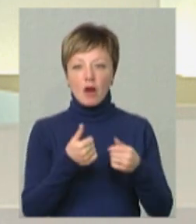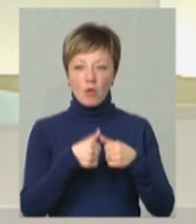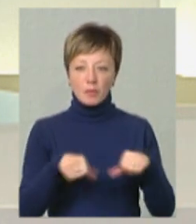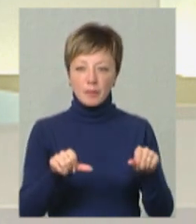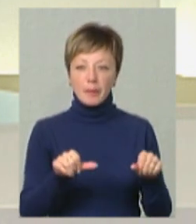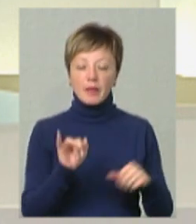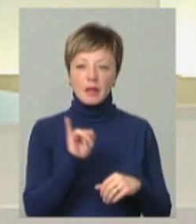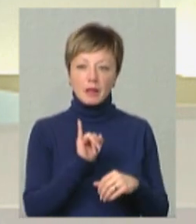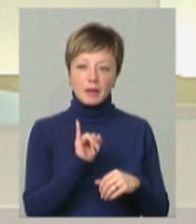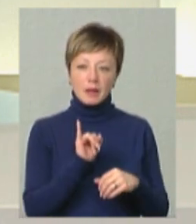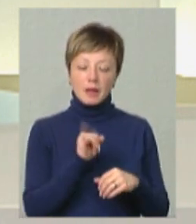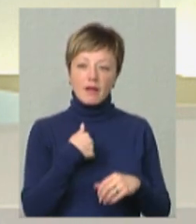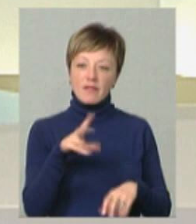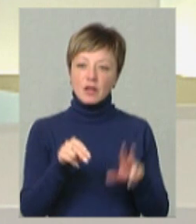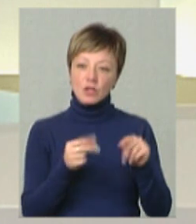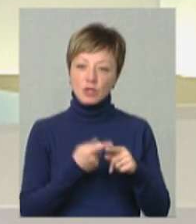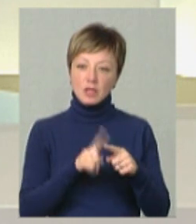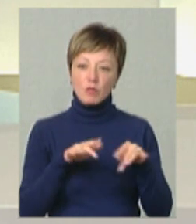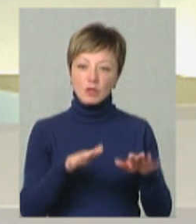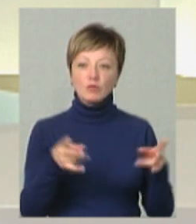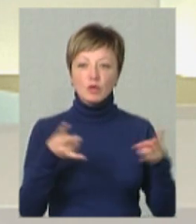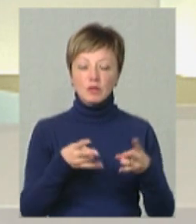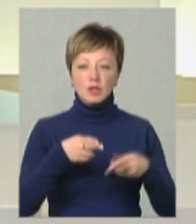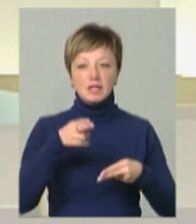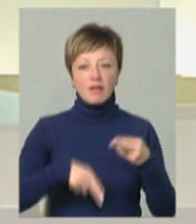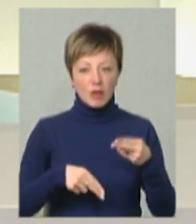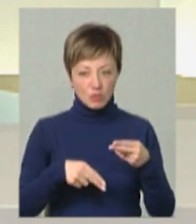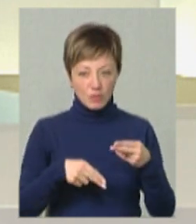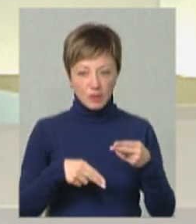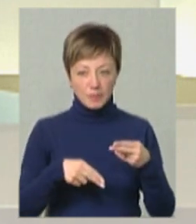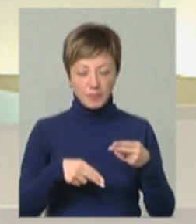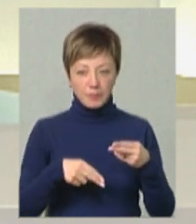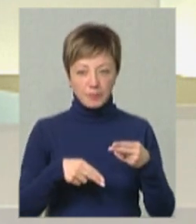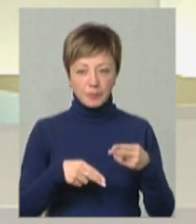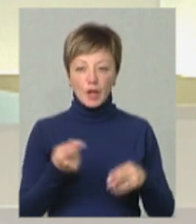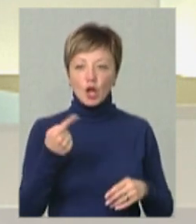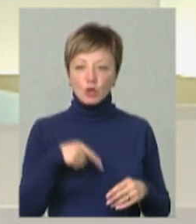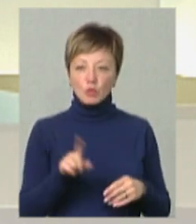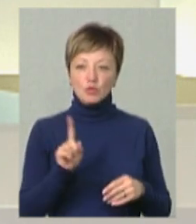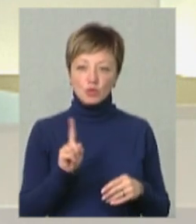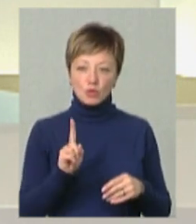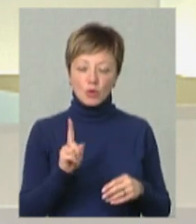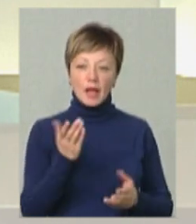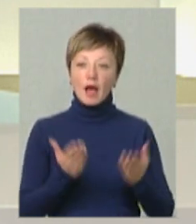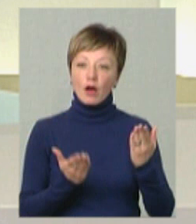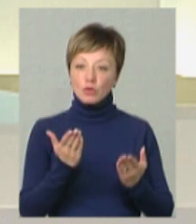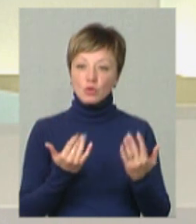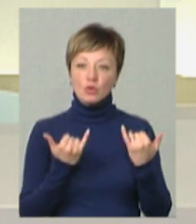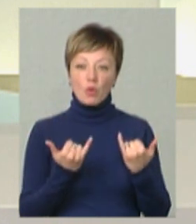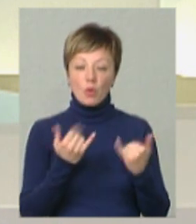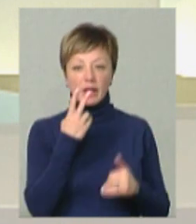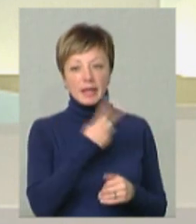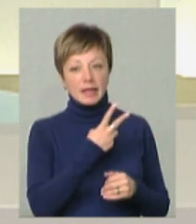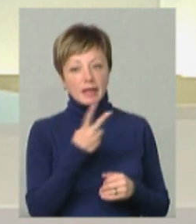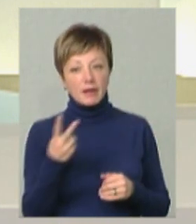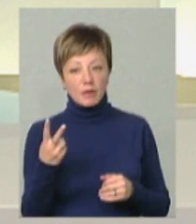комісія. І я вважаю, що цей процес потрібно завершувати, тому що якщо ми сьогодні